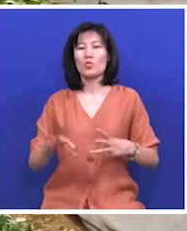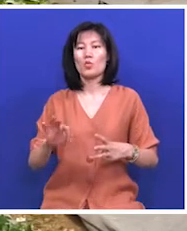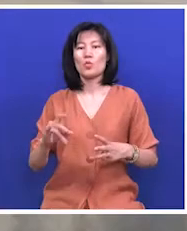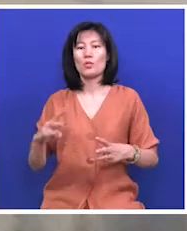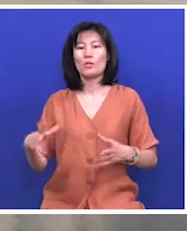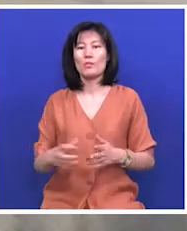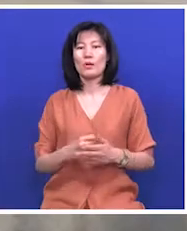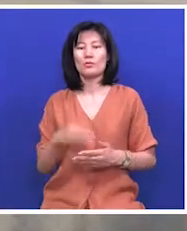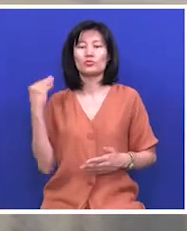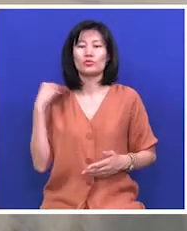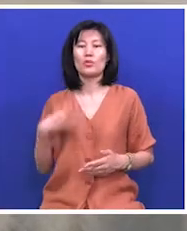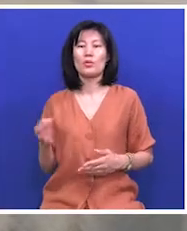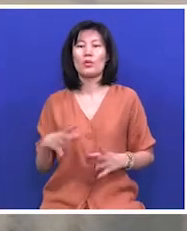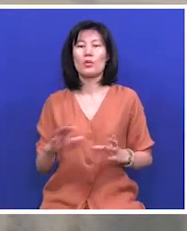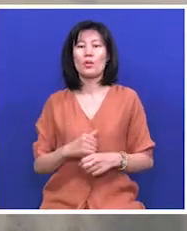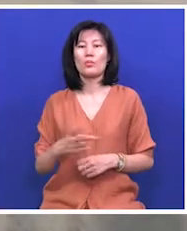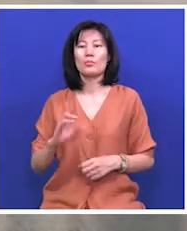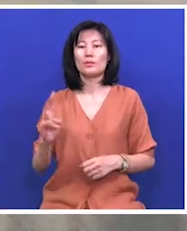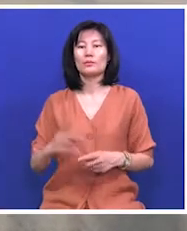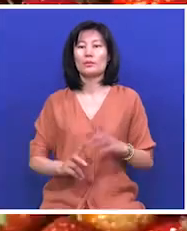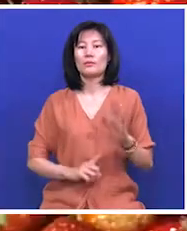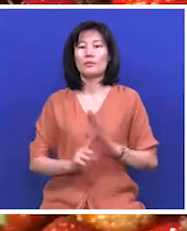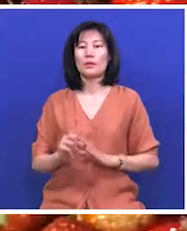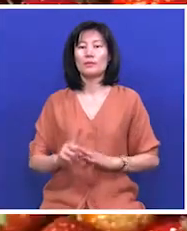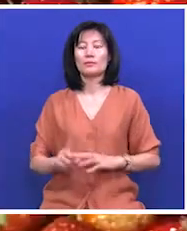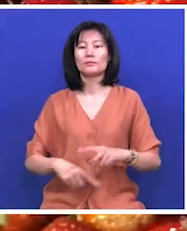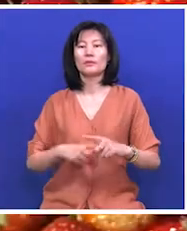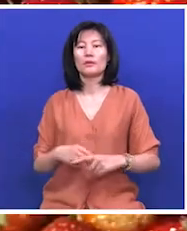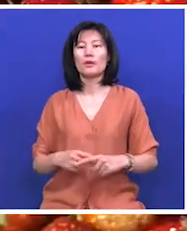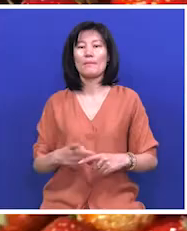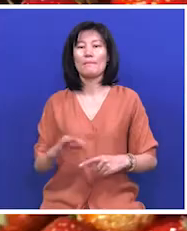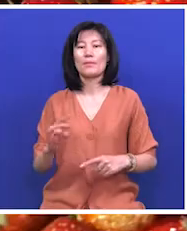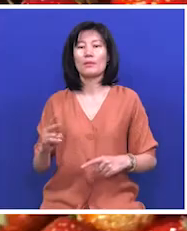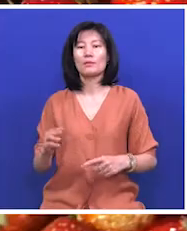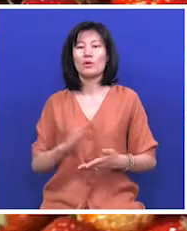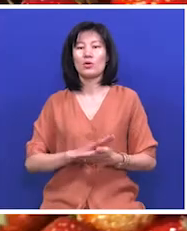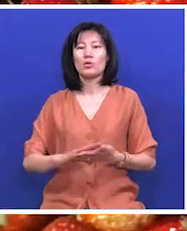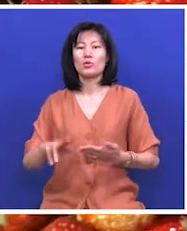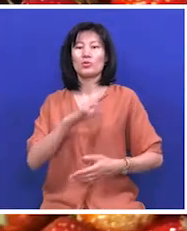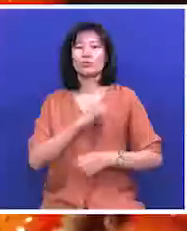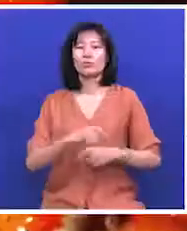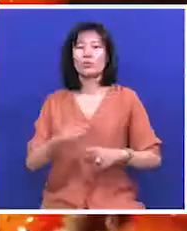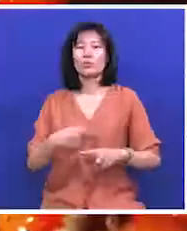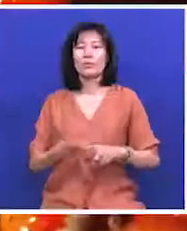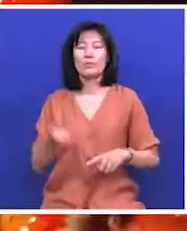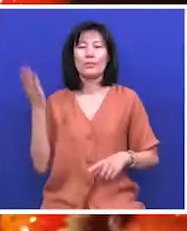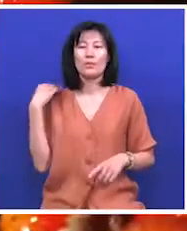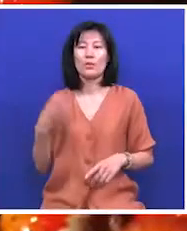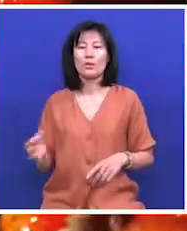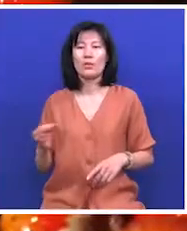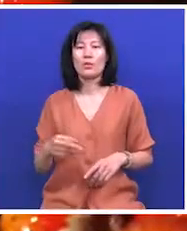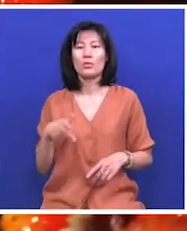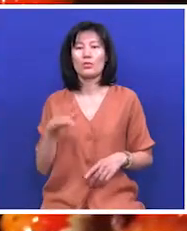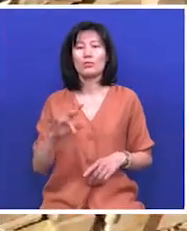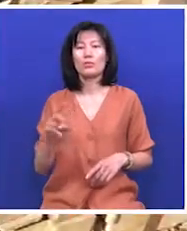шаруашылығын дамытудың негізі. Түркістан облысының әкімі Өмірзақ Шөкеевтің бастамасымен жүзеге асырыла бастаған тың жоба аясында былтыр облыс бойынша